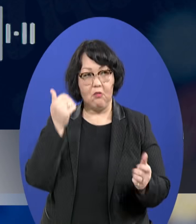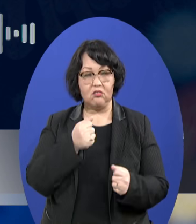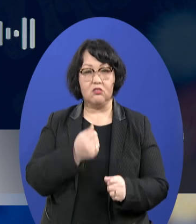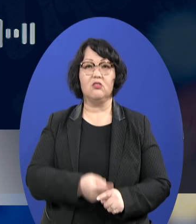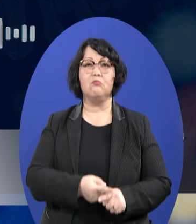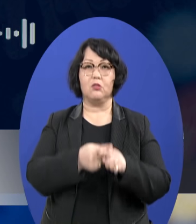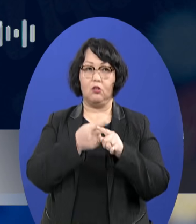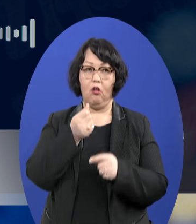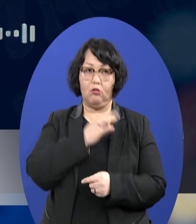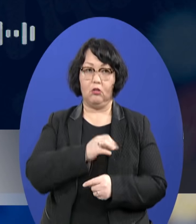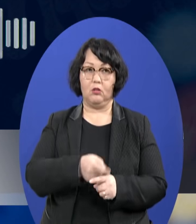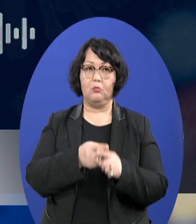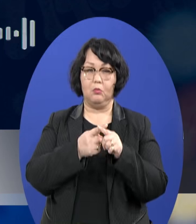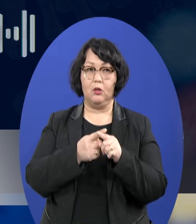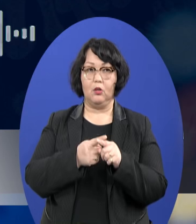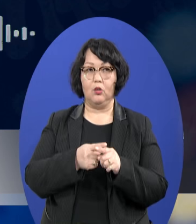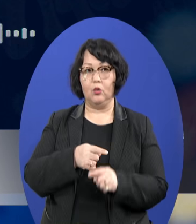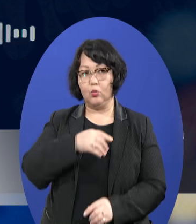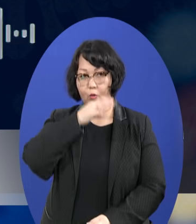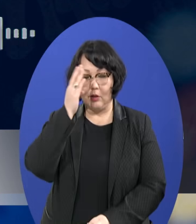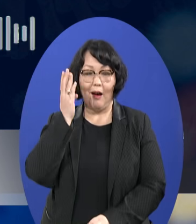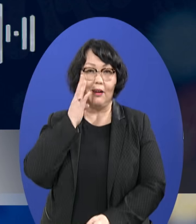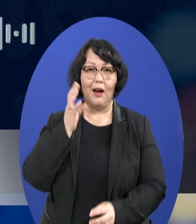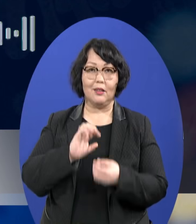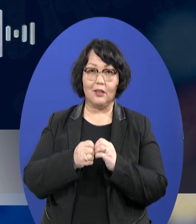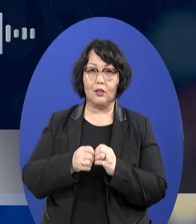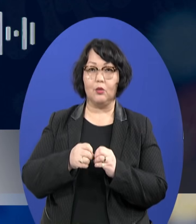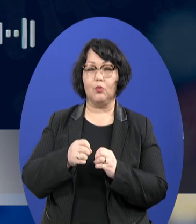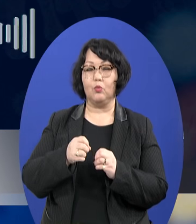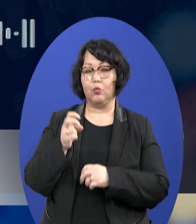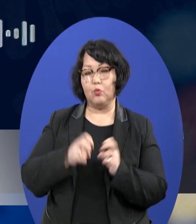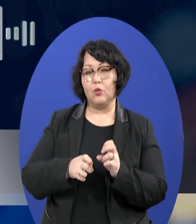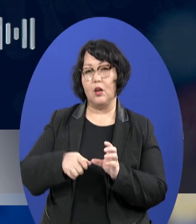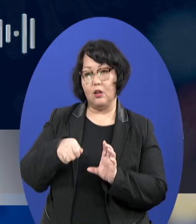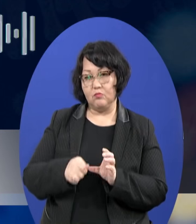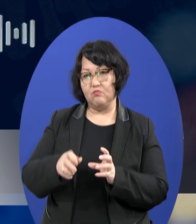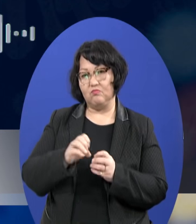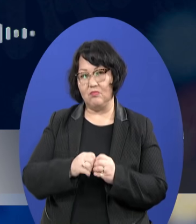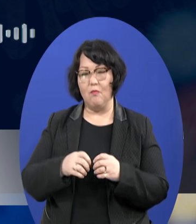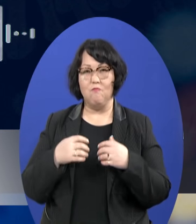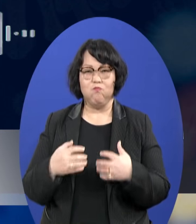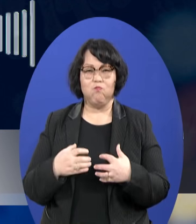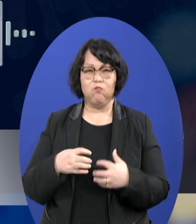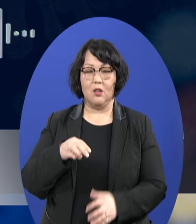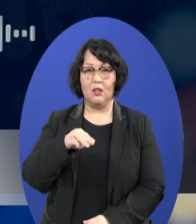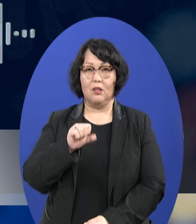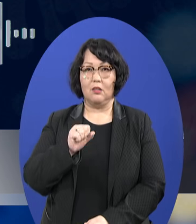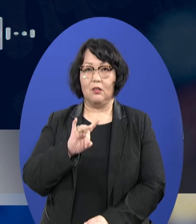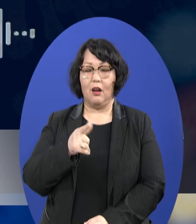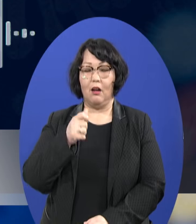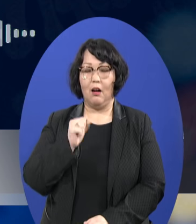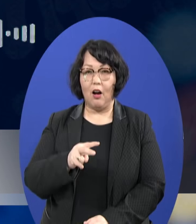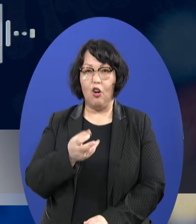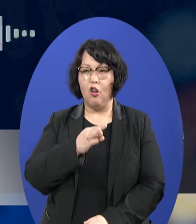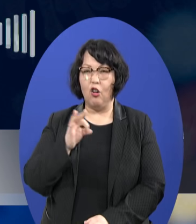одоо ялангуяа дулааны босруулалт хийж гаргаж байгаа мах бол тарган мах шаардлагагүй байдаг. Өөхийн их